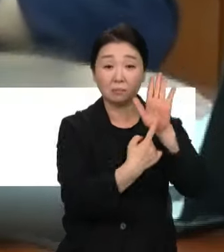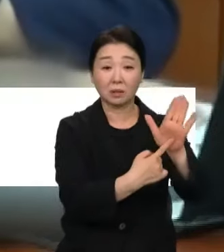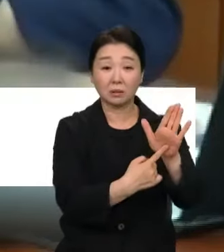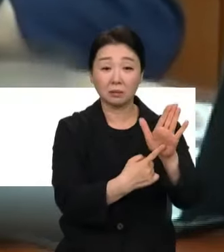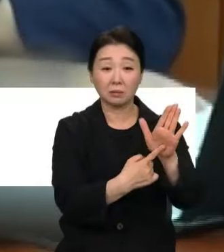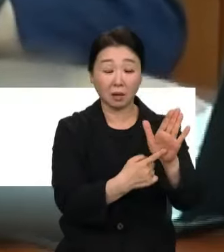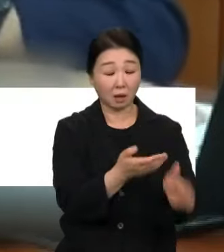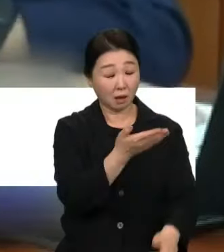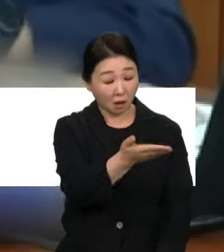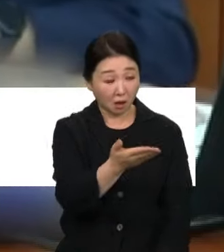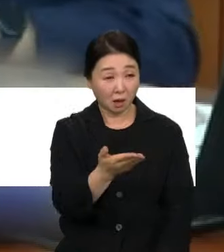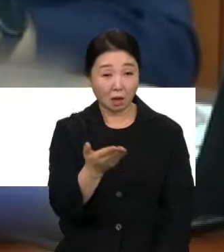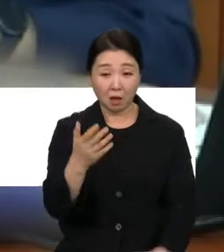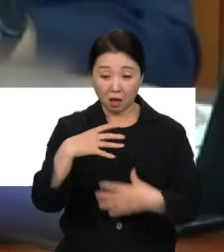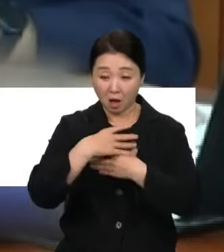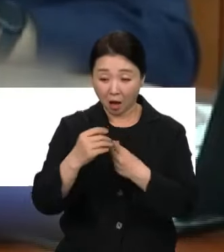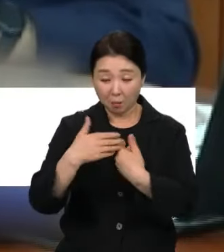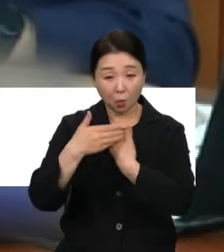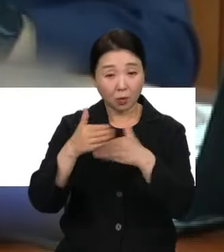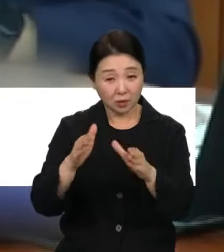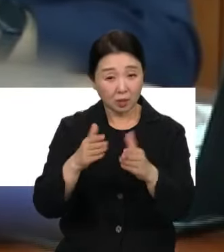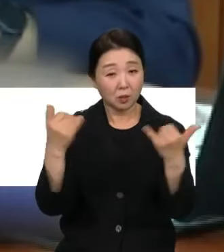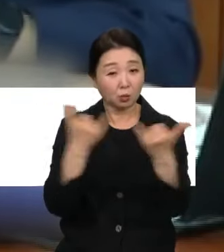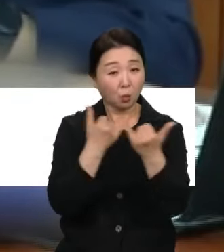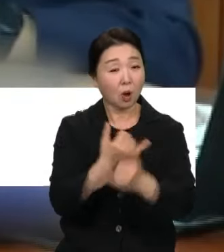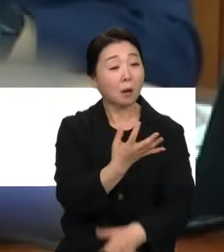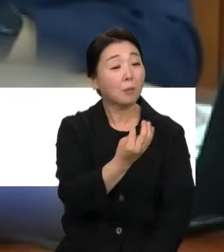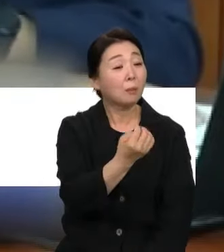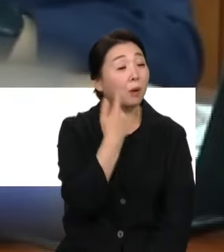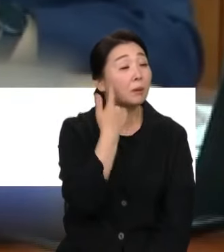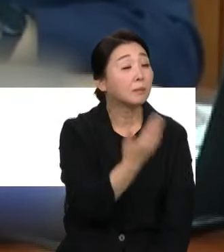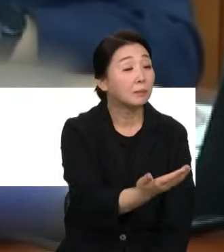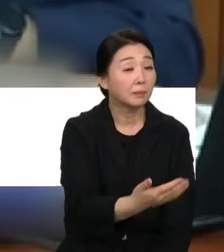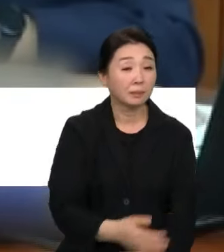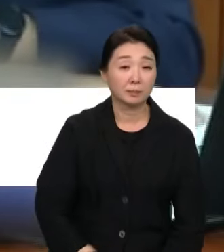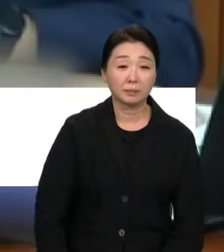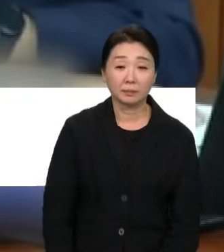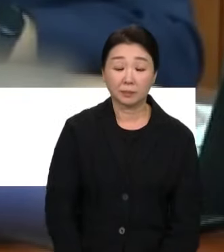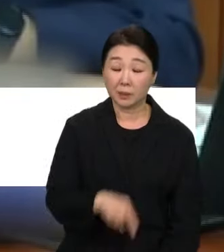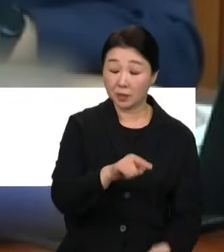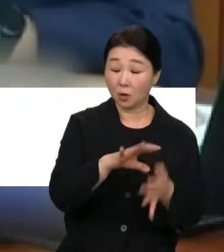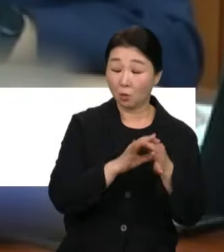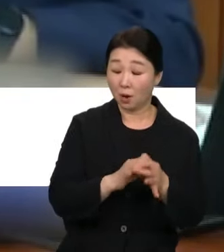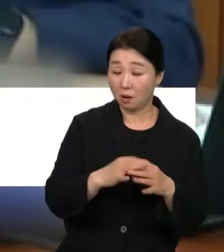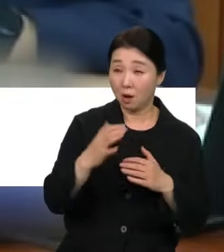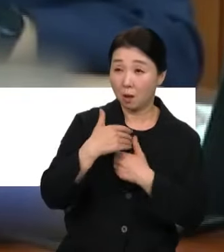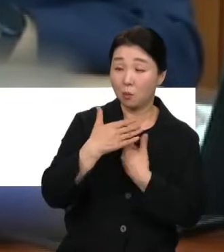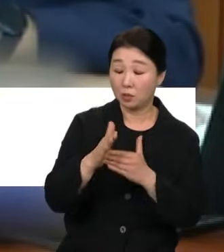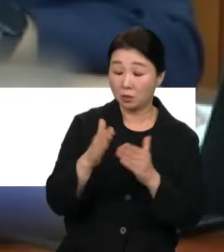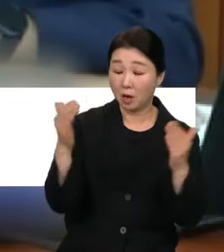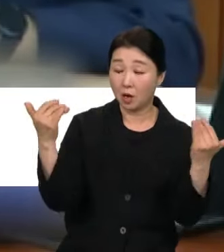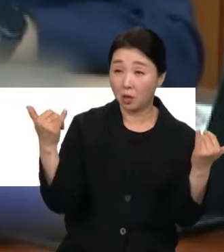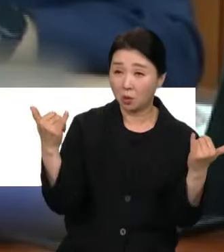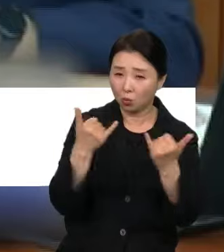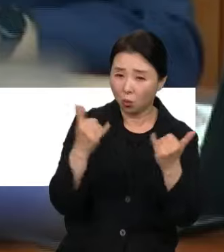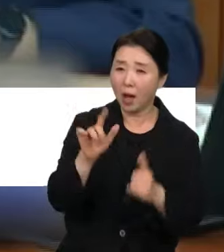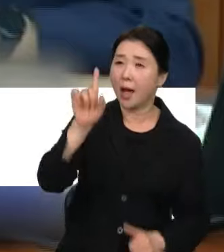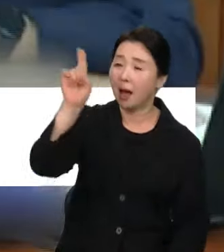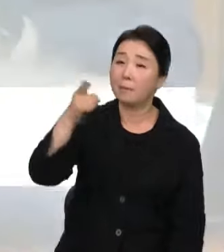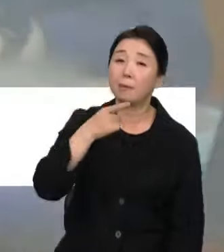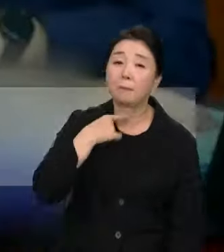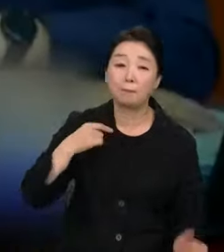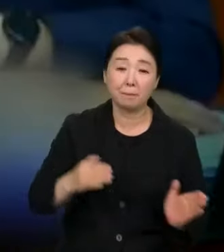사령관님은 안보실로부터 몇 번 이거와 관련해서 통화를 했습니까? 이거와 관련해서 안보실과 통화한 적은 한 번이